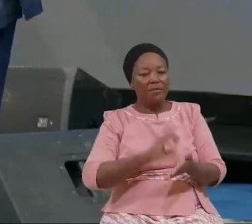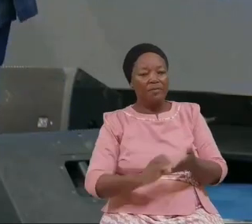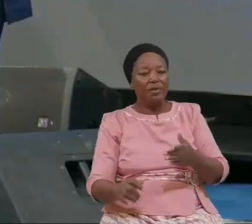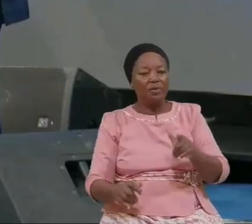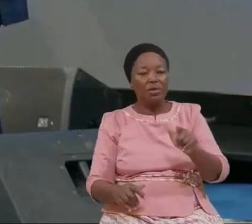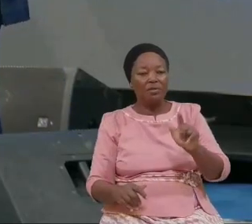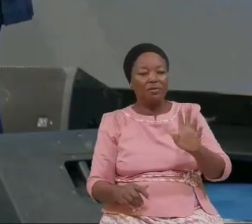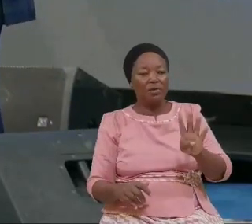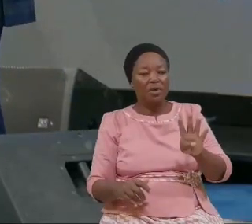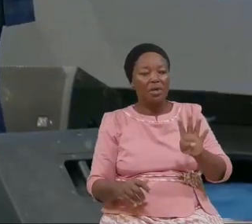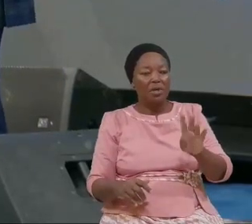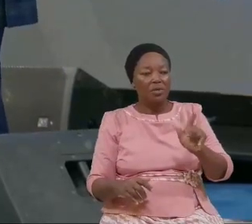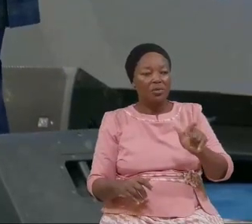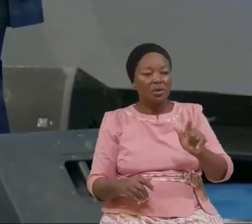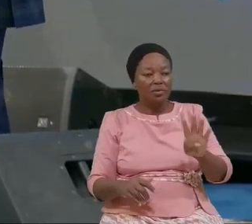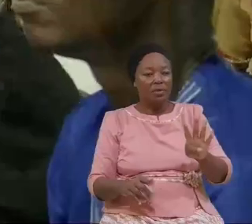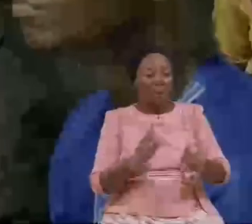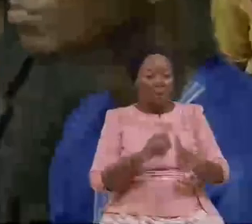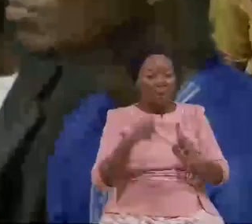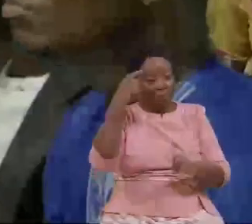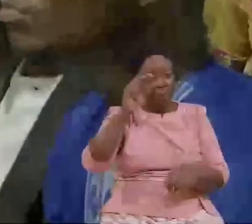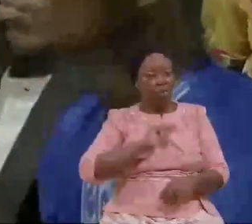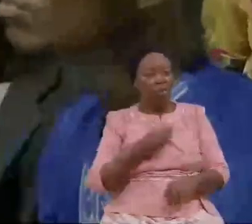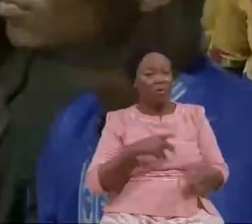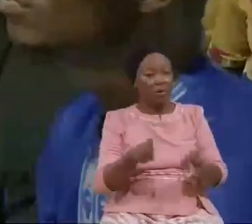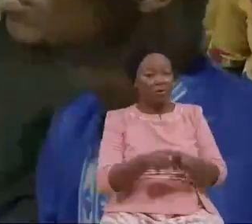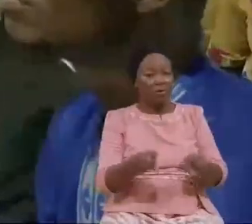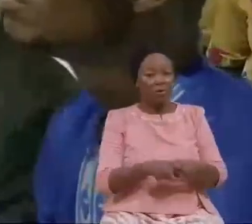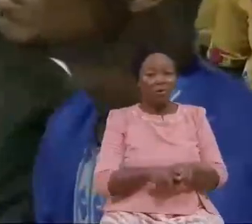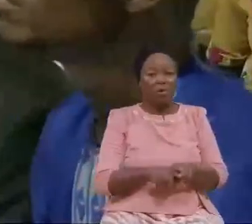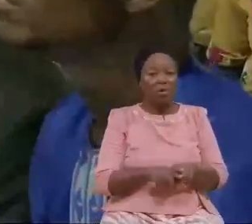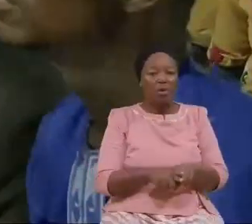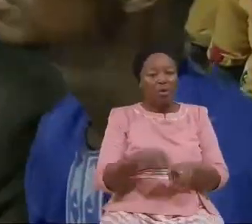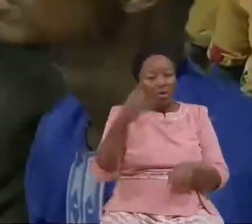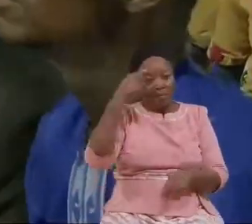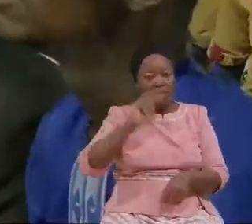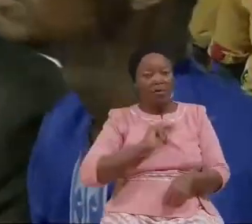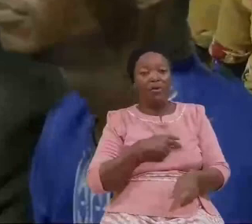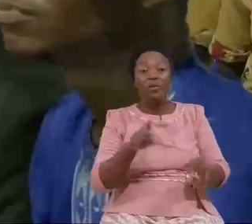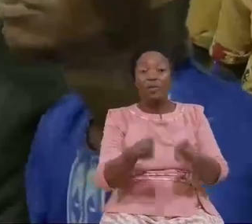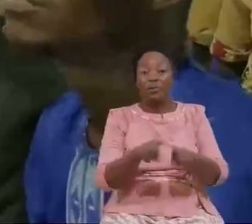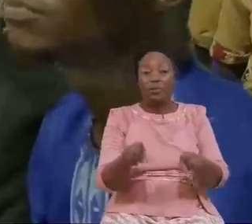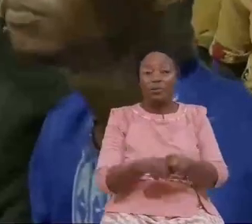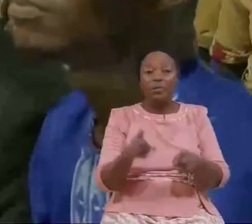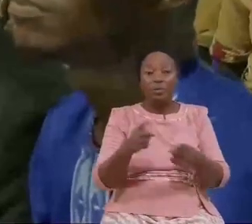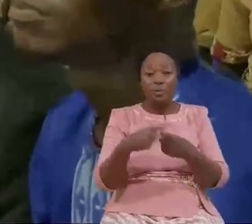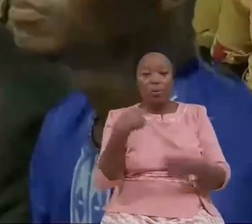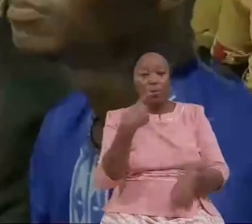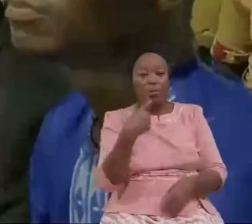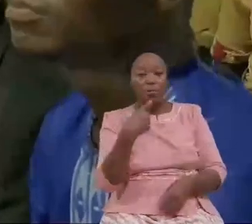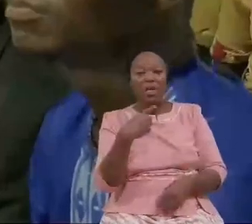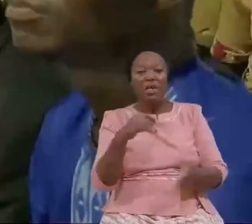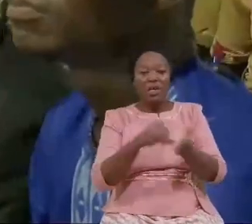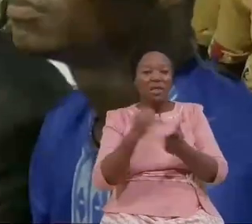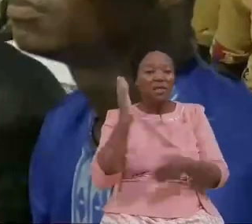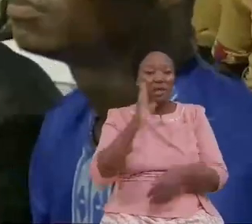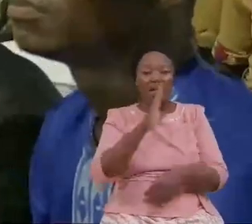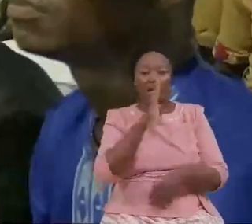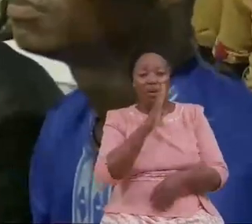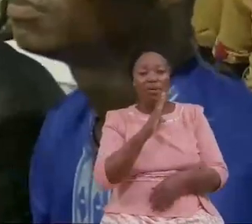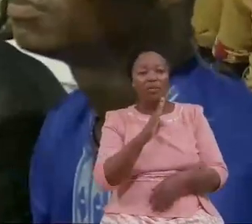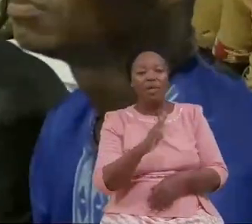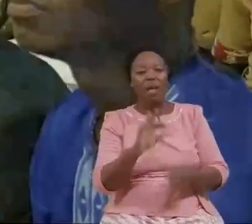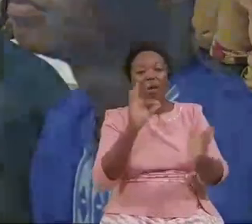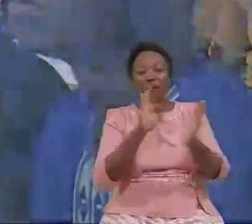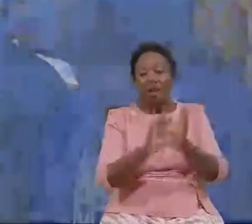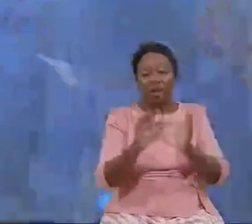verset 24 c'est encore à cause de nous c'est encore à cause de nous à qui cela sera imputé